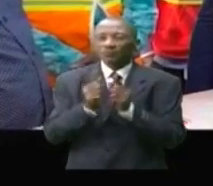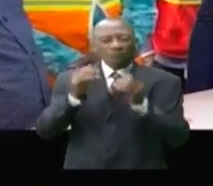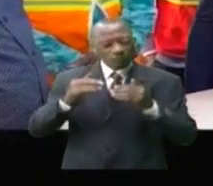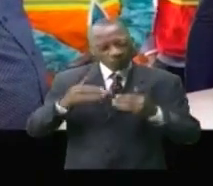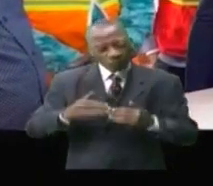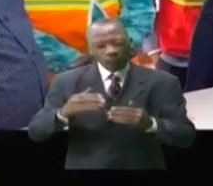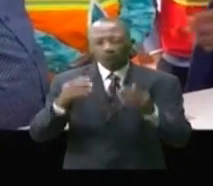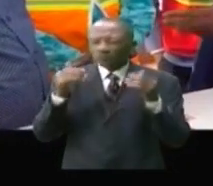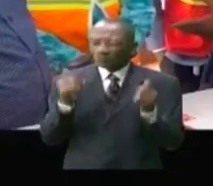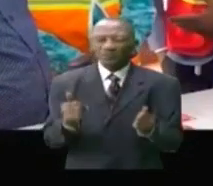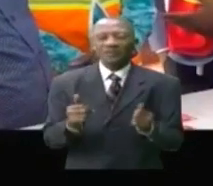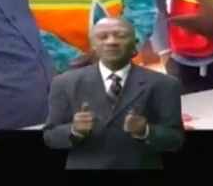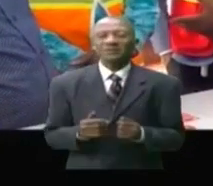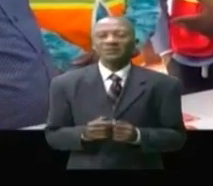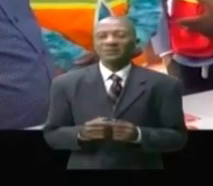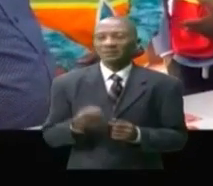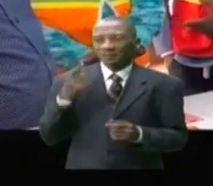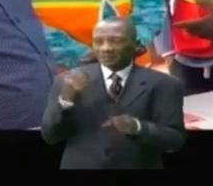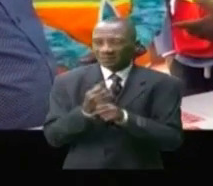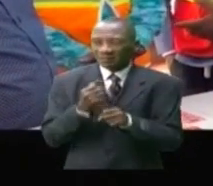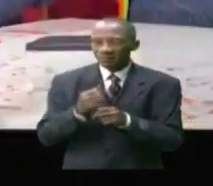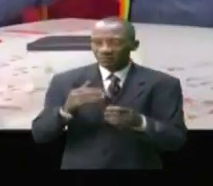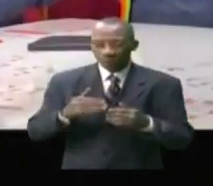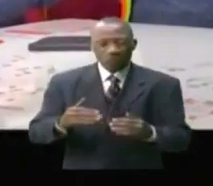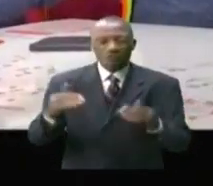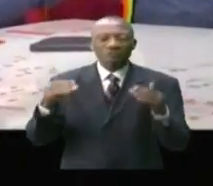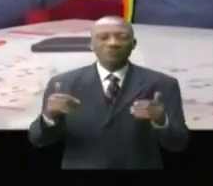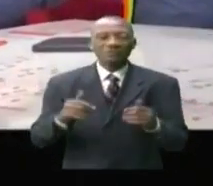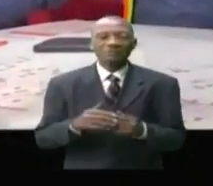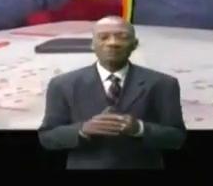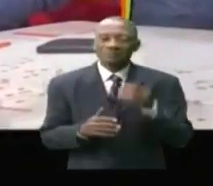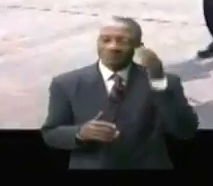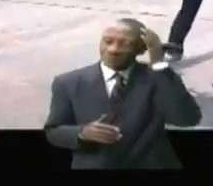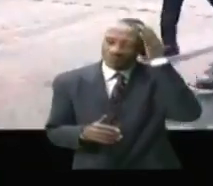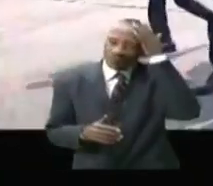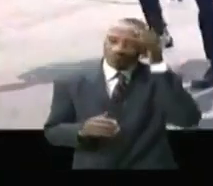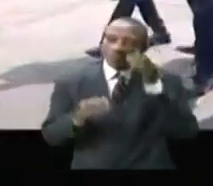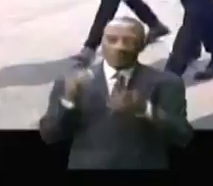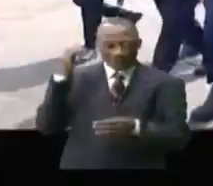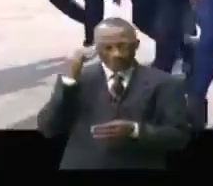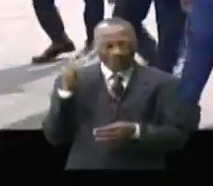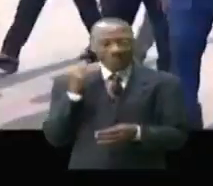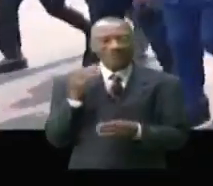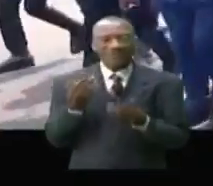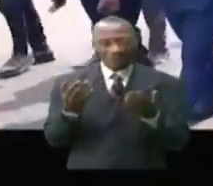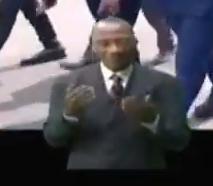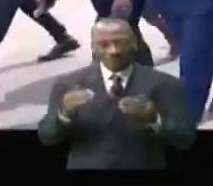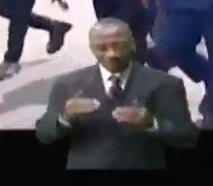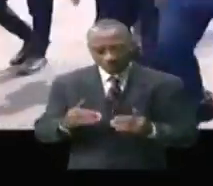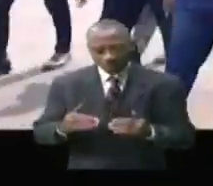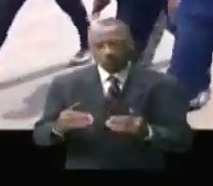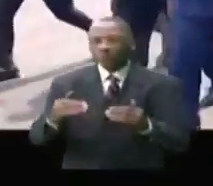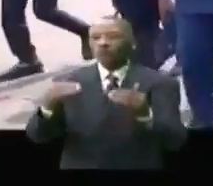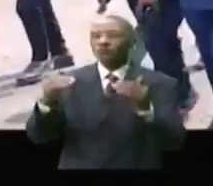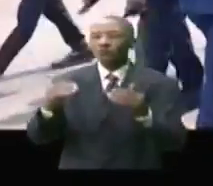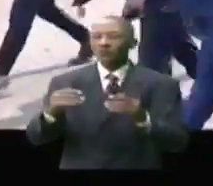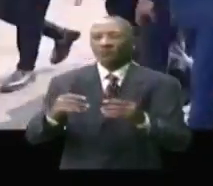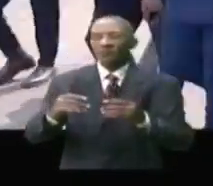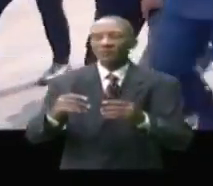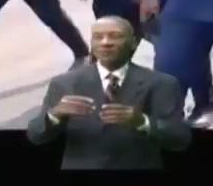série d'autres descentes que le ministre provincial compte effectuer dans le cadre de la campagne de